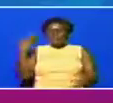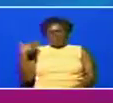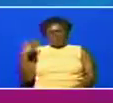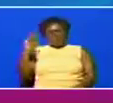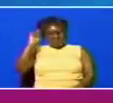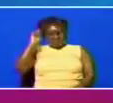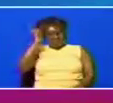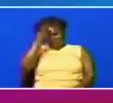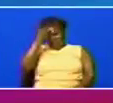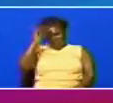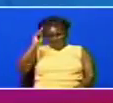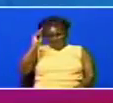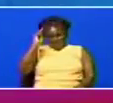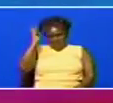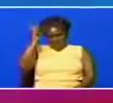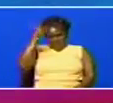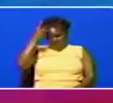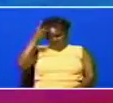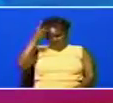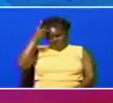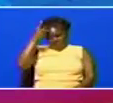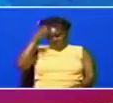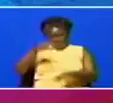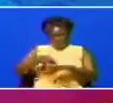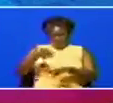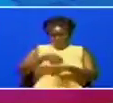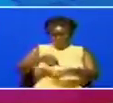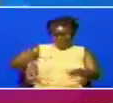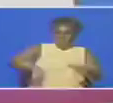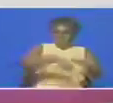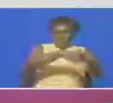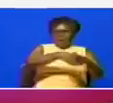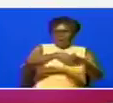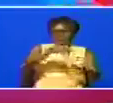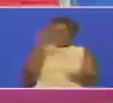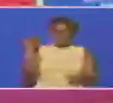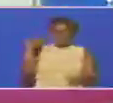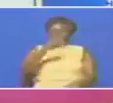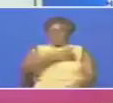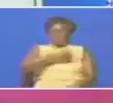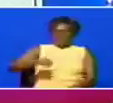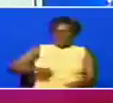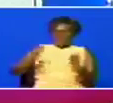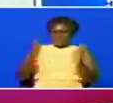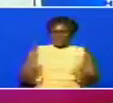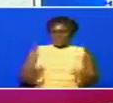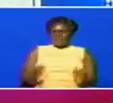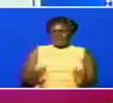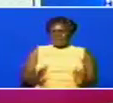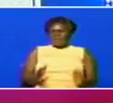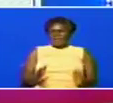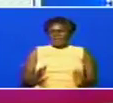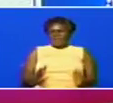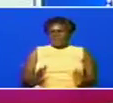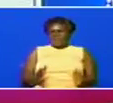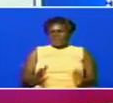imeonekana kuwa amebwagwa na Mike Mbuvi Sonko ambaye alikuwa ni seneta wa Nairobi, ambaye ndiye sasa seneta wa